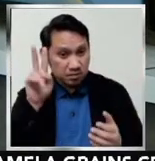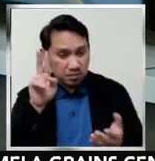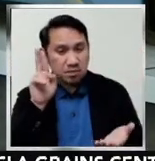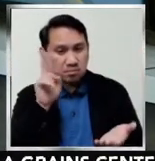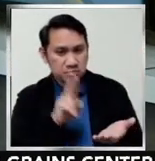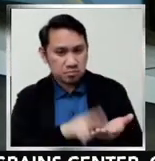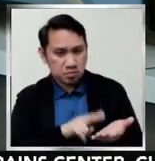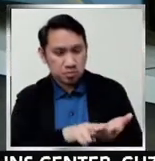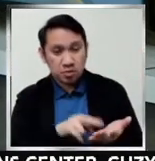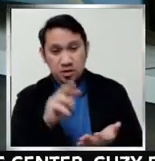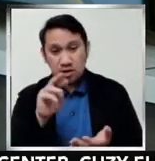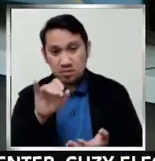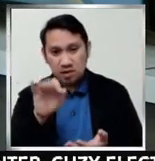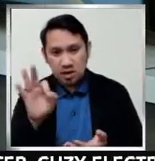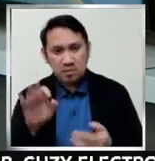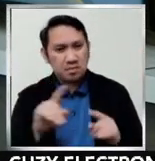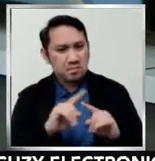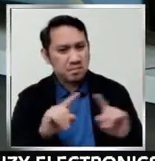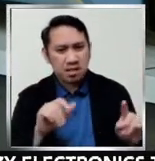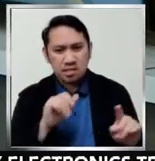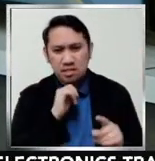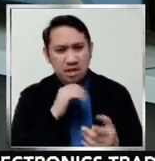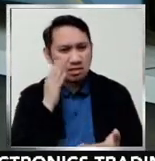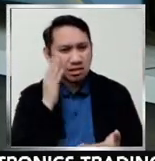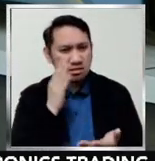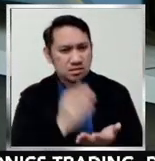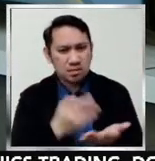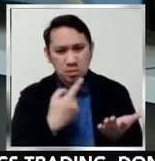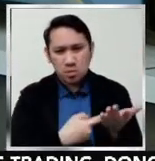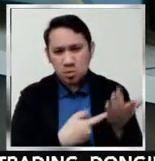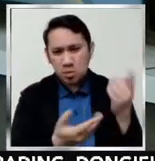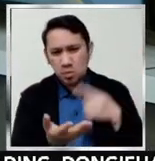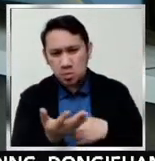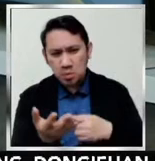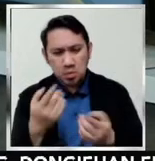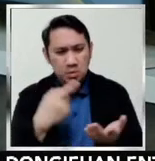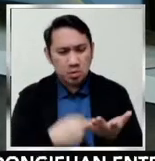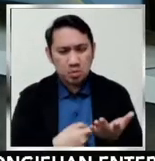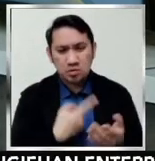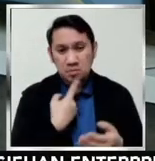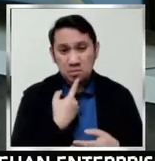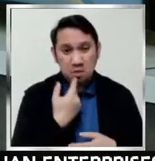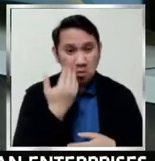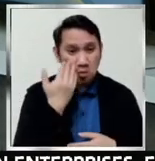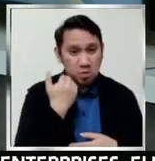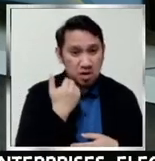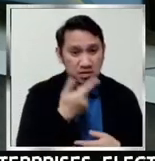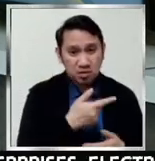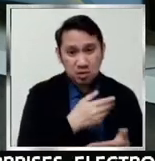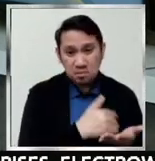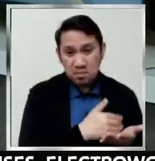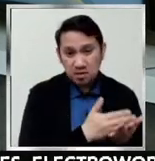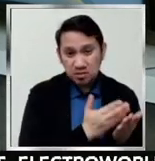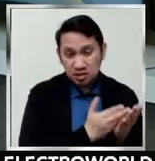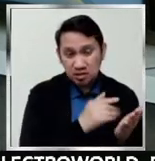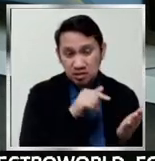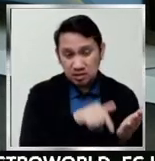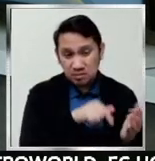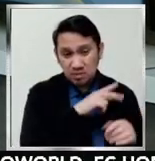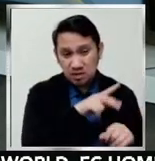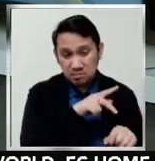ng mga debate kabilang ang punang kapos na nga ang pondo ng bansa at posibleng lumobo umano ang utang ng bansa dahil